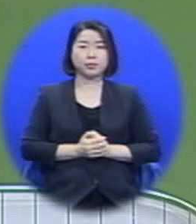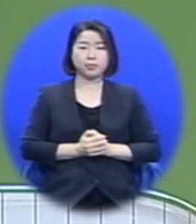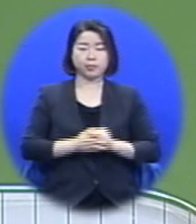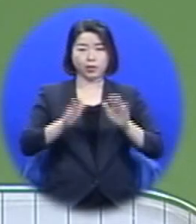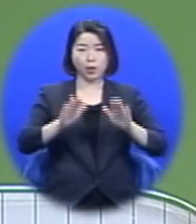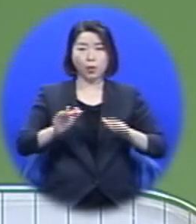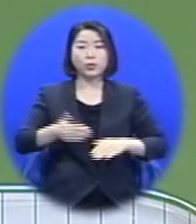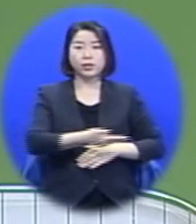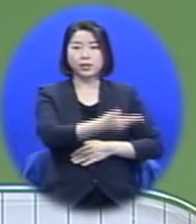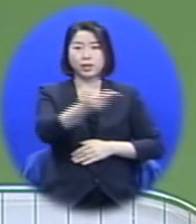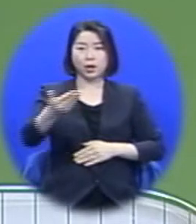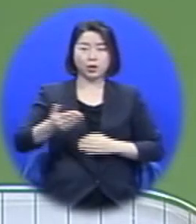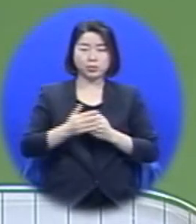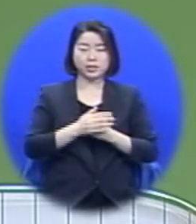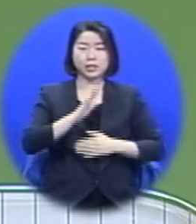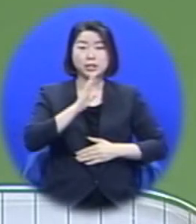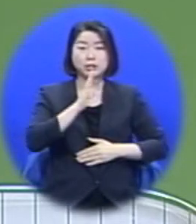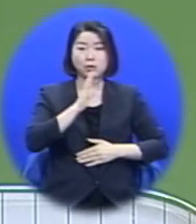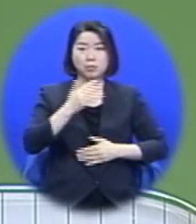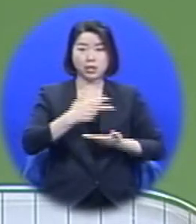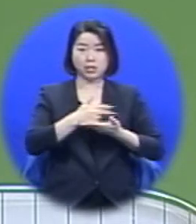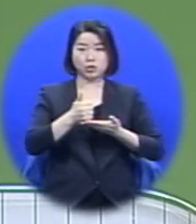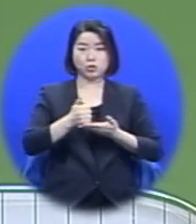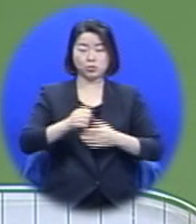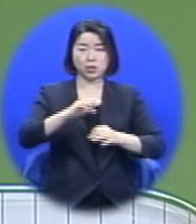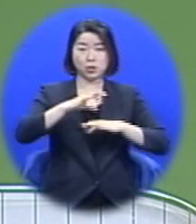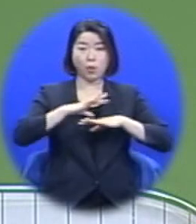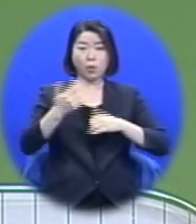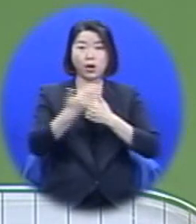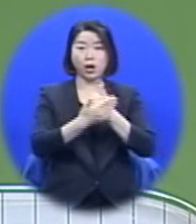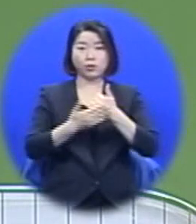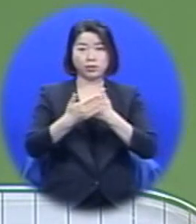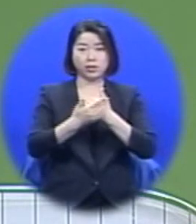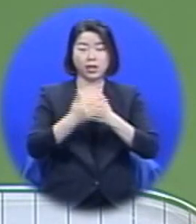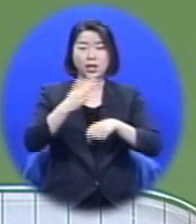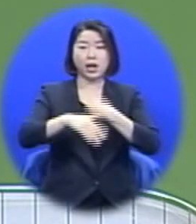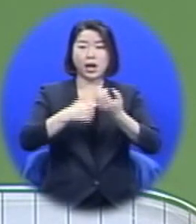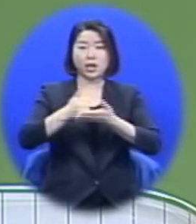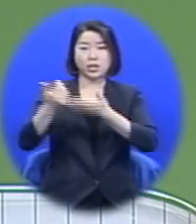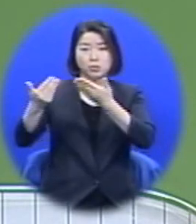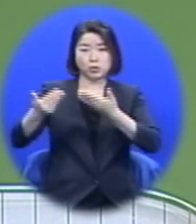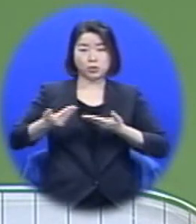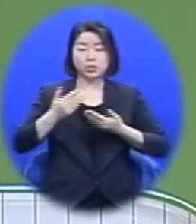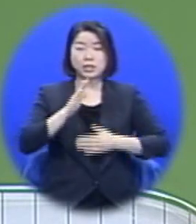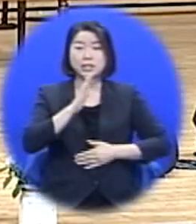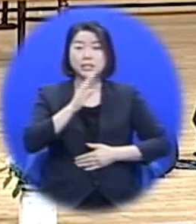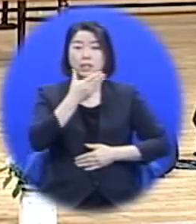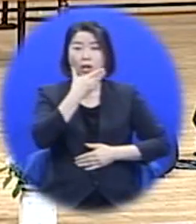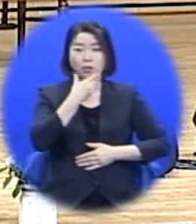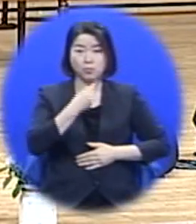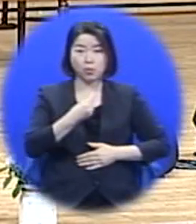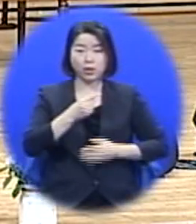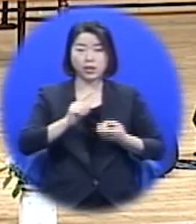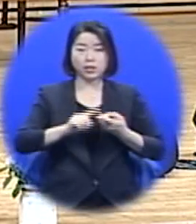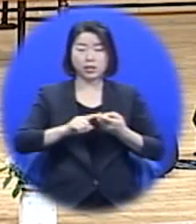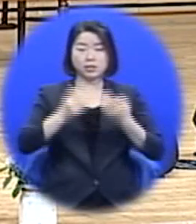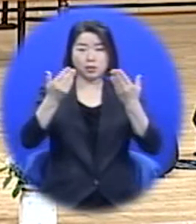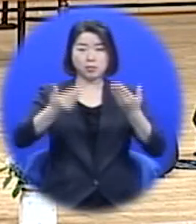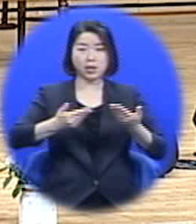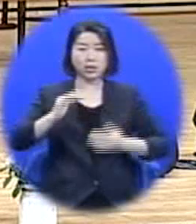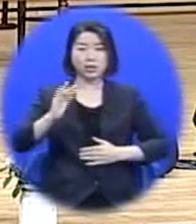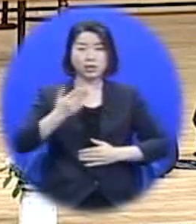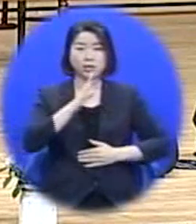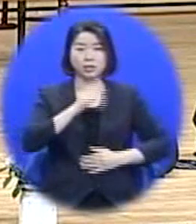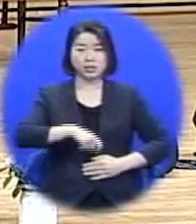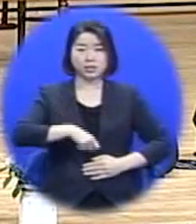오늘 여러분들이 정말 주님의 놀라운 은혜를 그리고 하나님이 주시는 진정한 복을 받게 되기를 진심으로